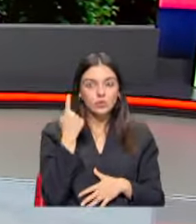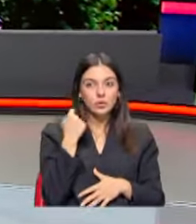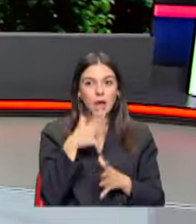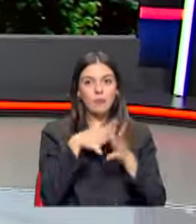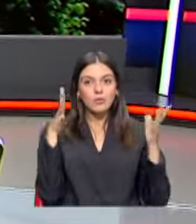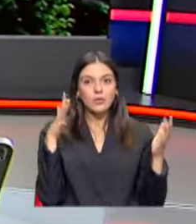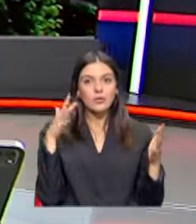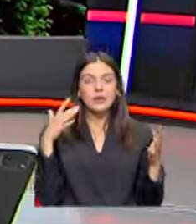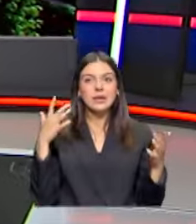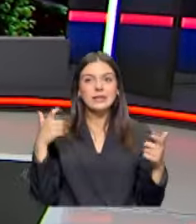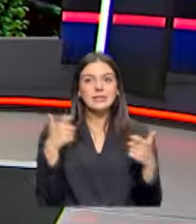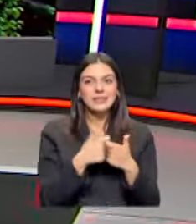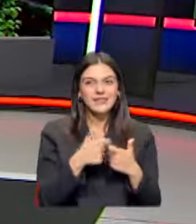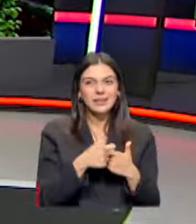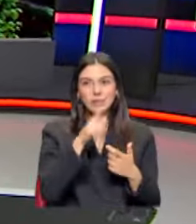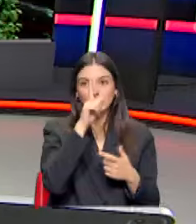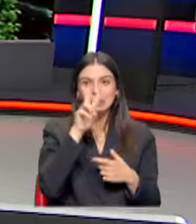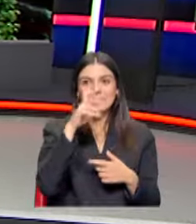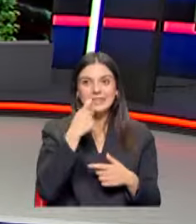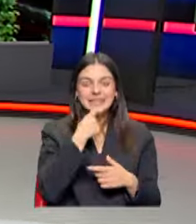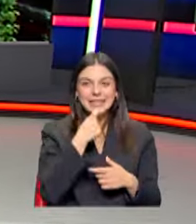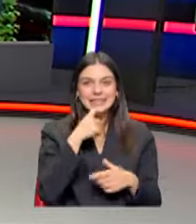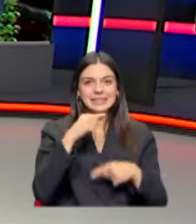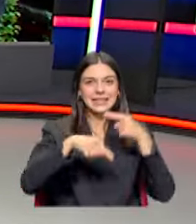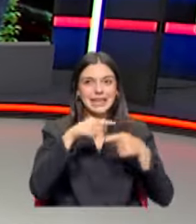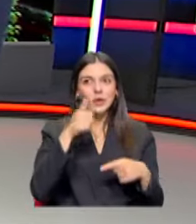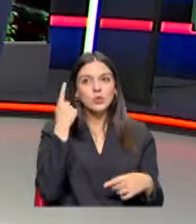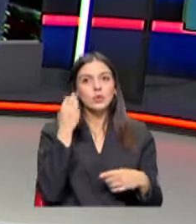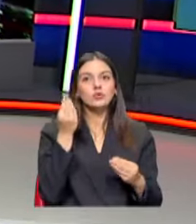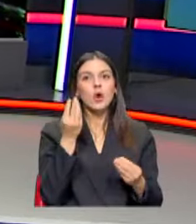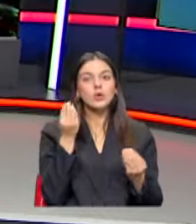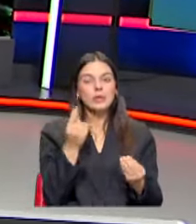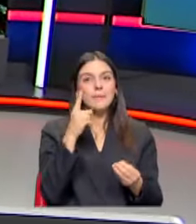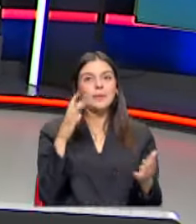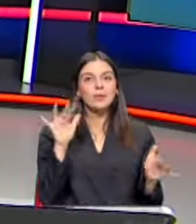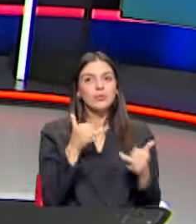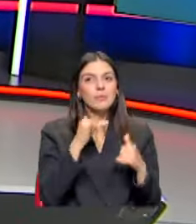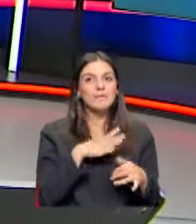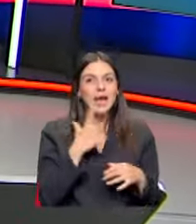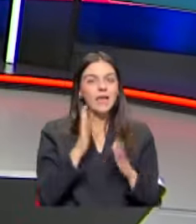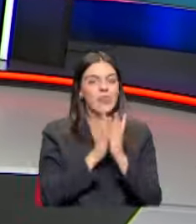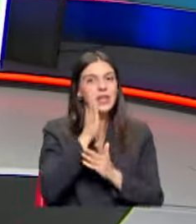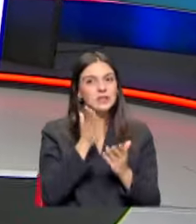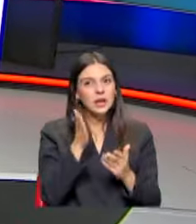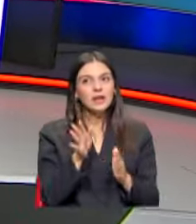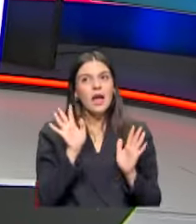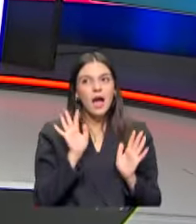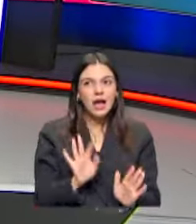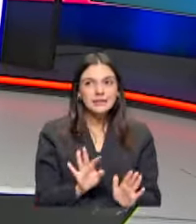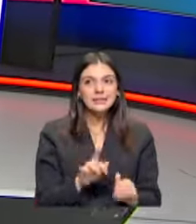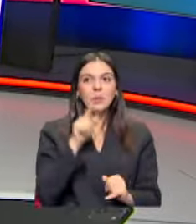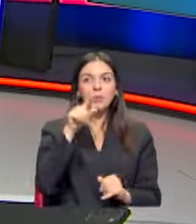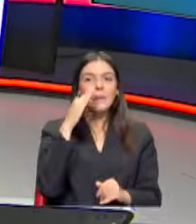büyük taarruzun biliyorsunuz 102. yıl dönümüydü. Çok güzel bir kutlama gerçekleştirdik biz Ataşehir'de. Aslında